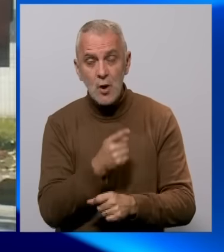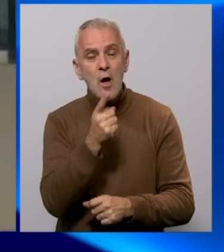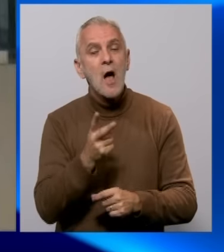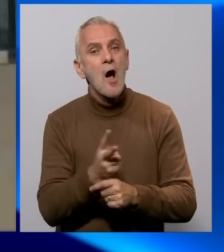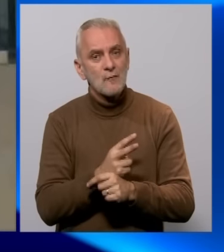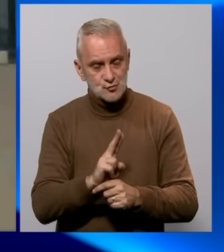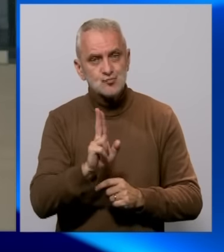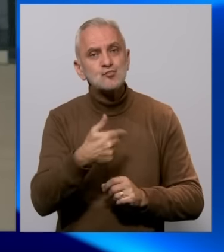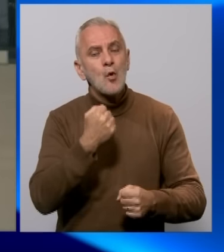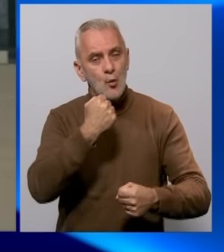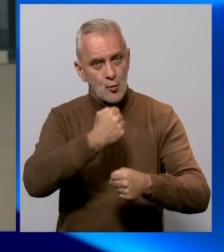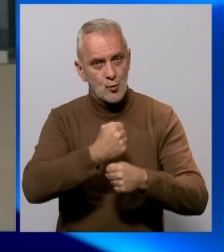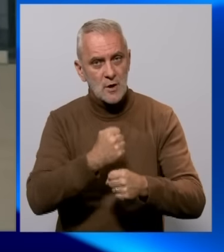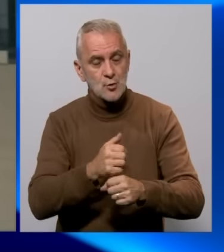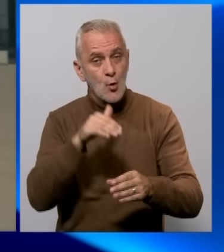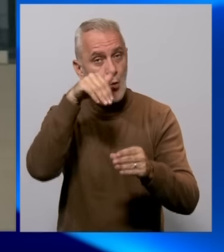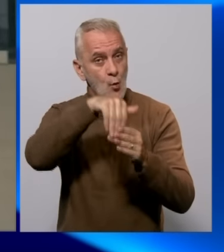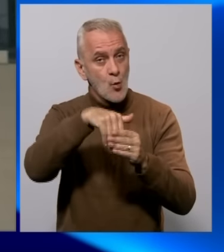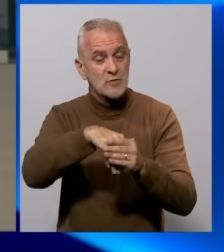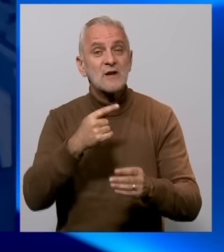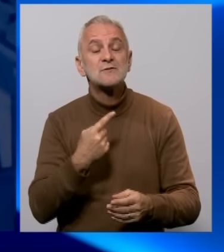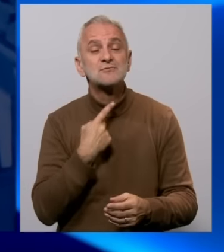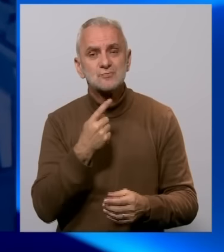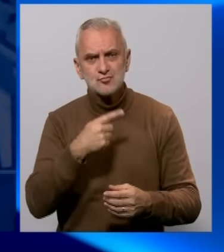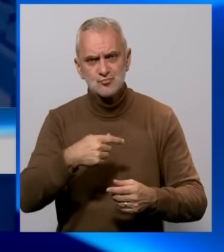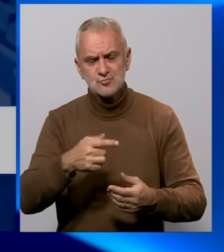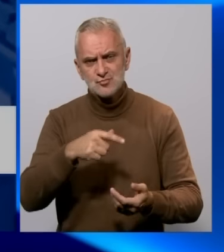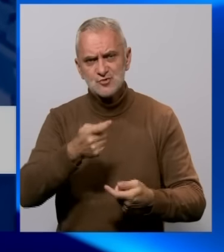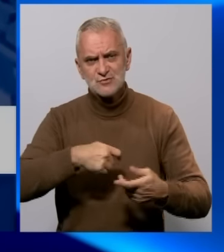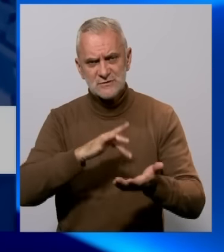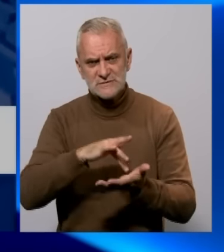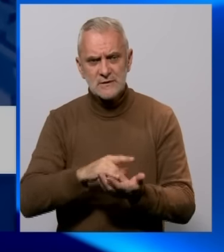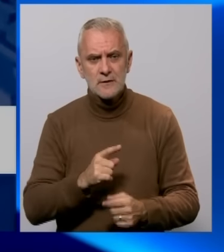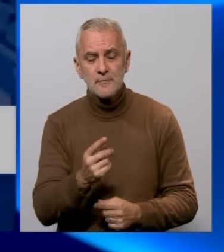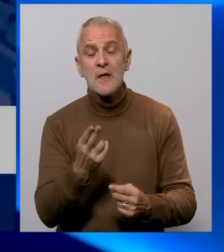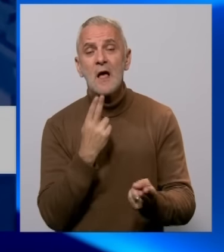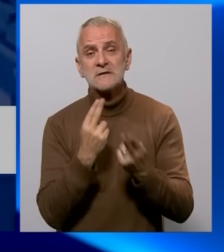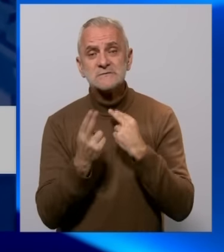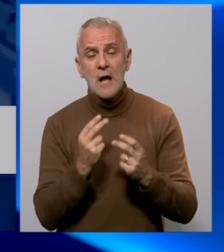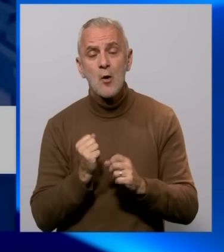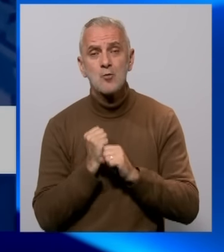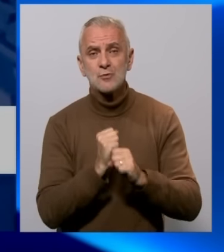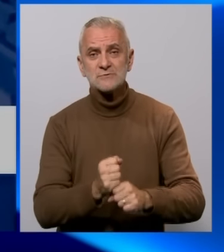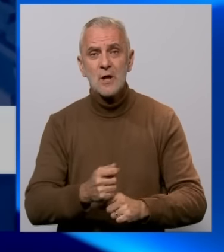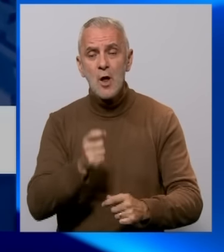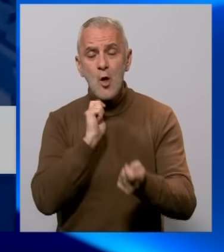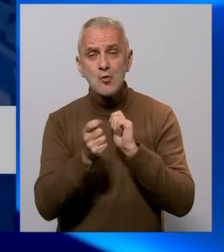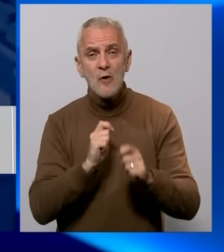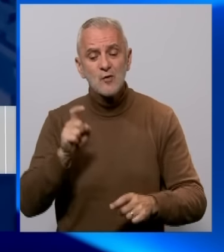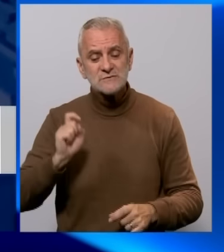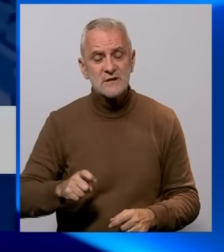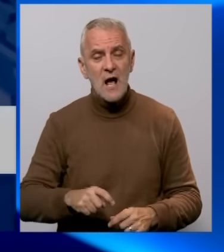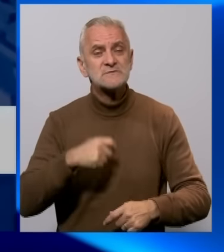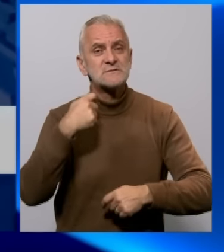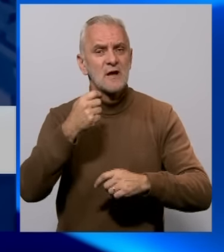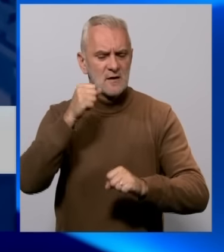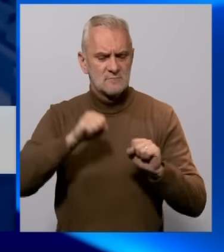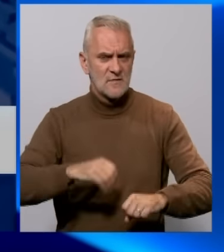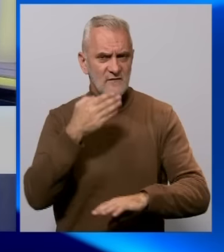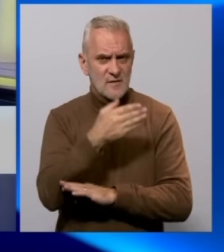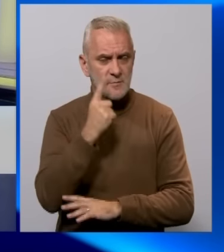objekti mogu raditi i unutar tržnih centara. Zakon je donesen uz dogovor sindikata, poslodavaca i vlade, kaže resorni